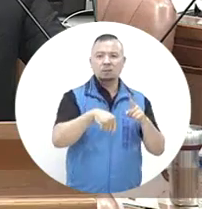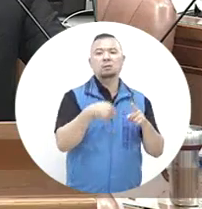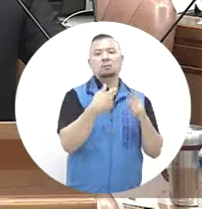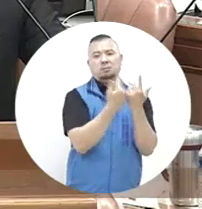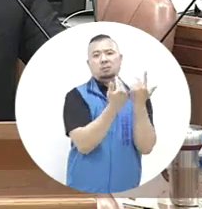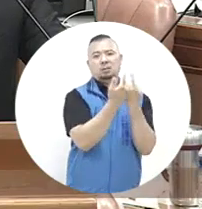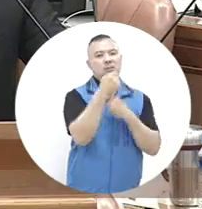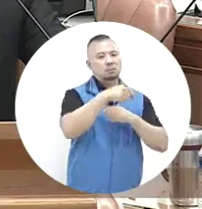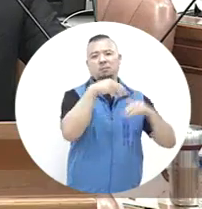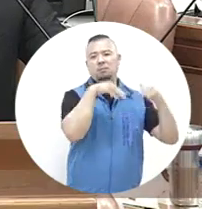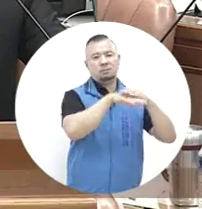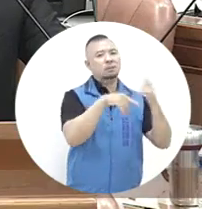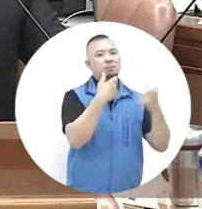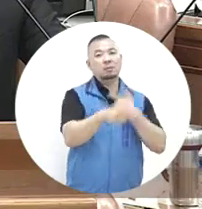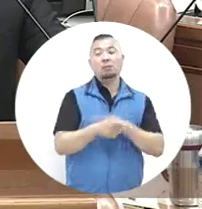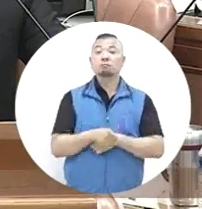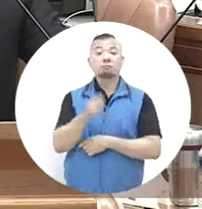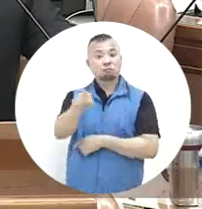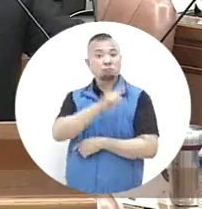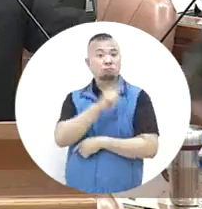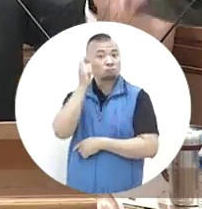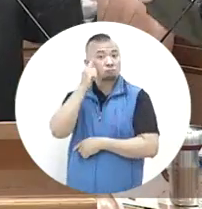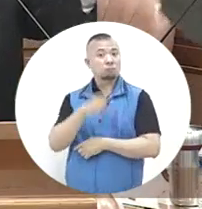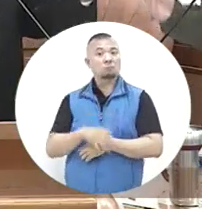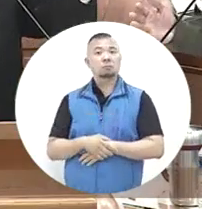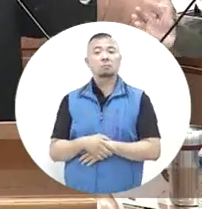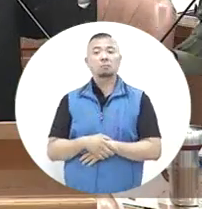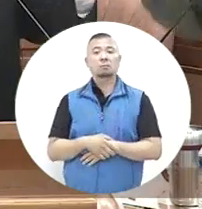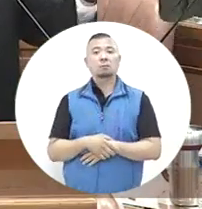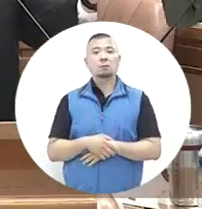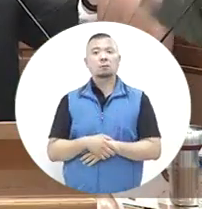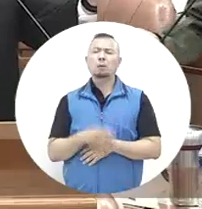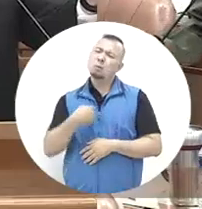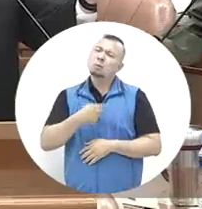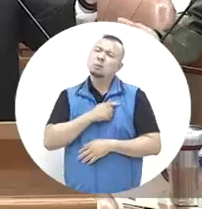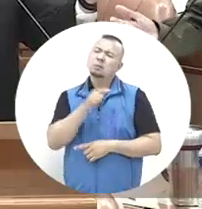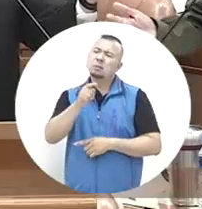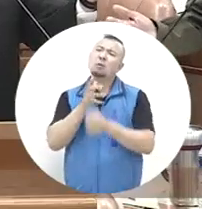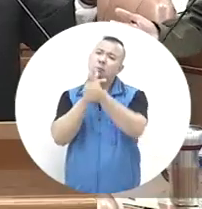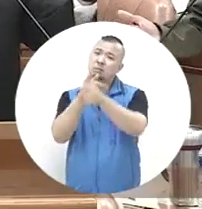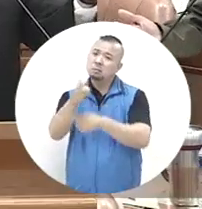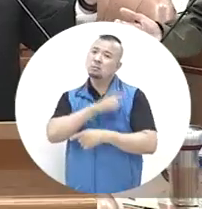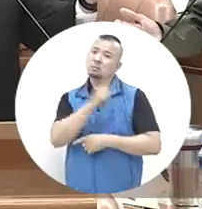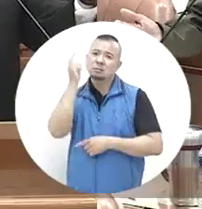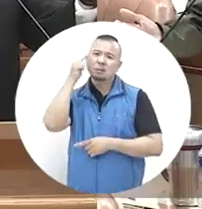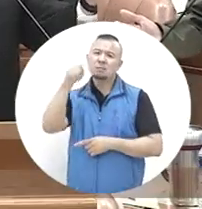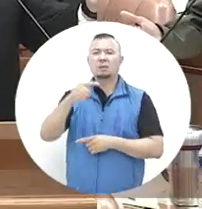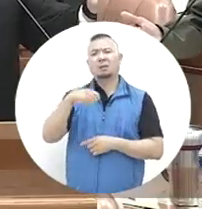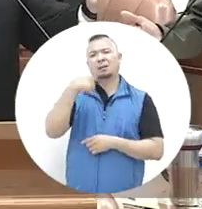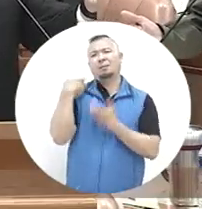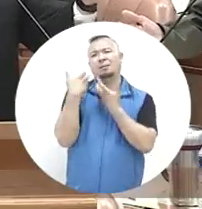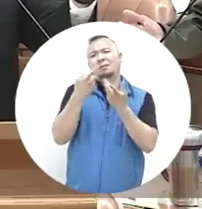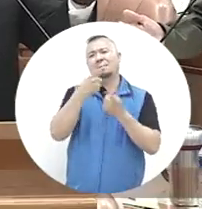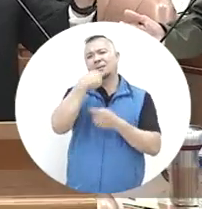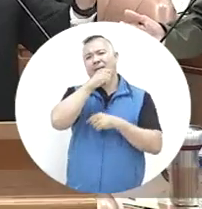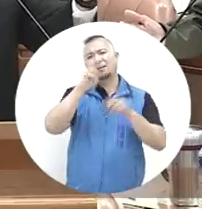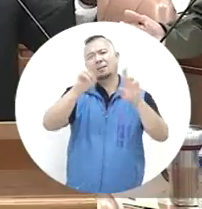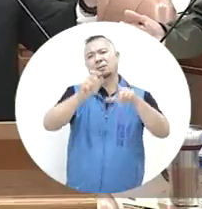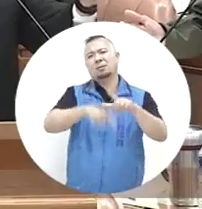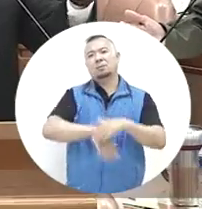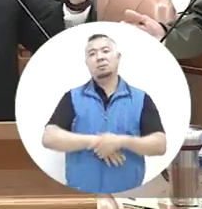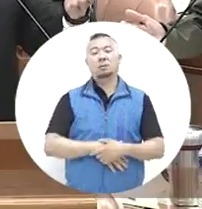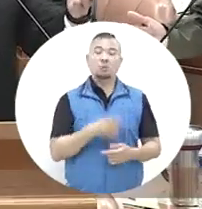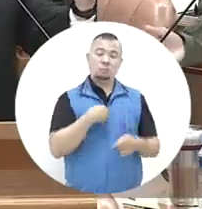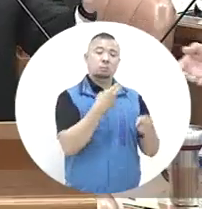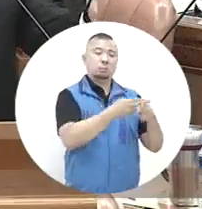的。 那您认为吗？我一直问你的态度，你不要这个讲台电。 我相信专业嘛。台电既